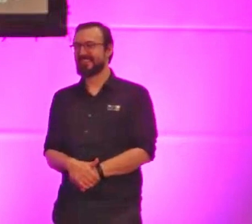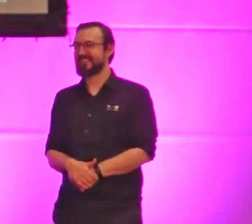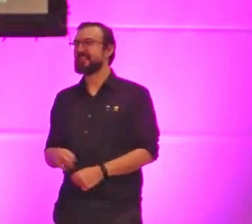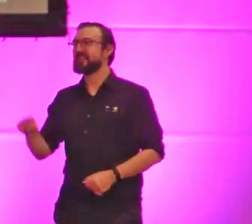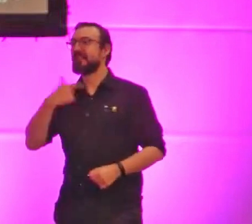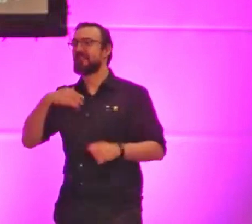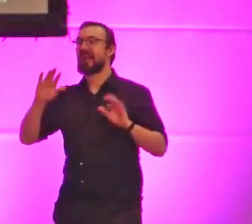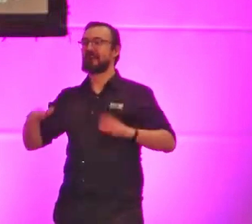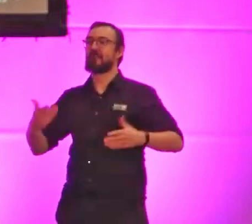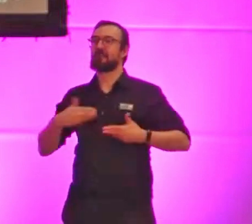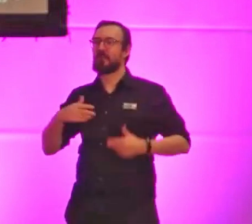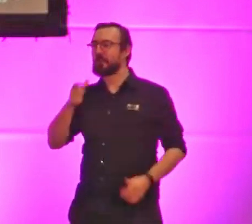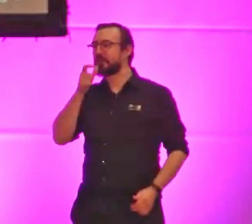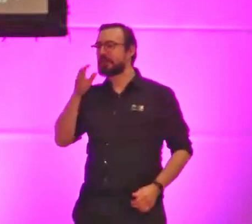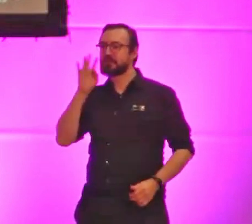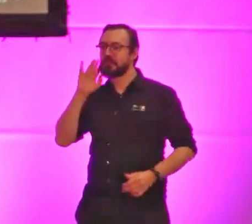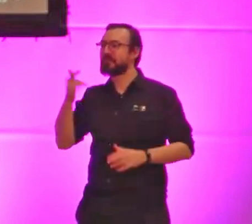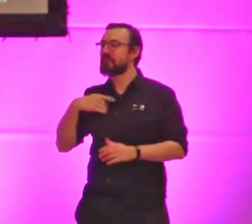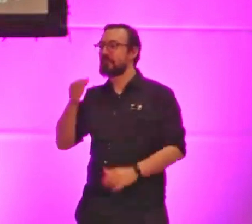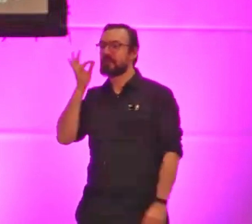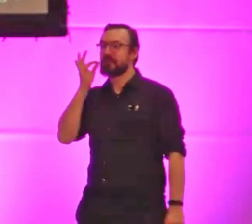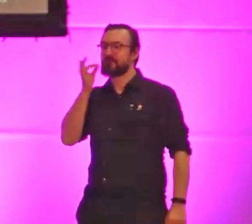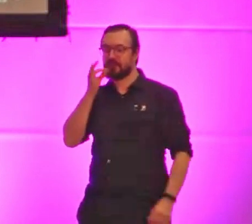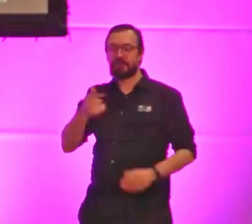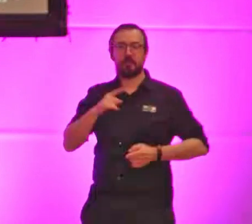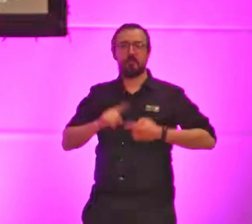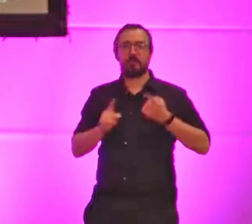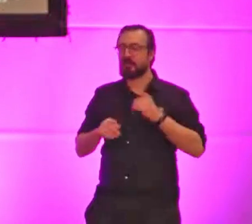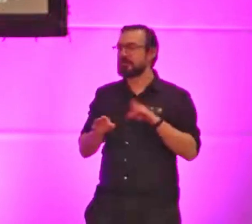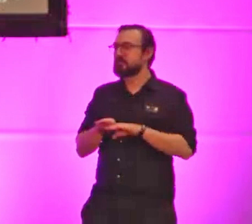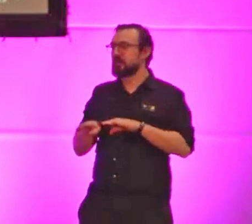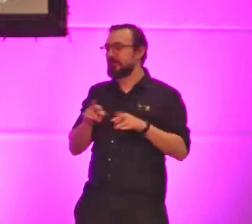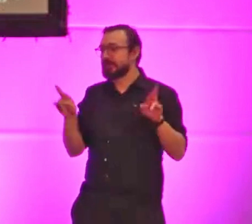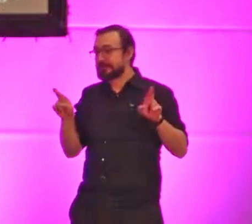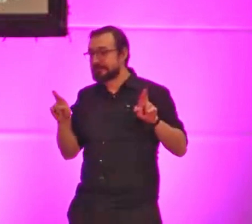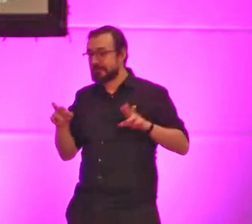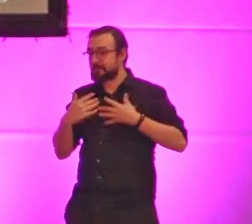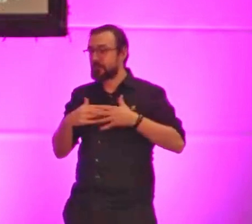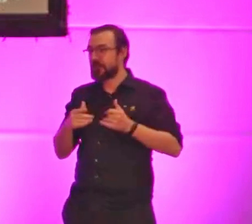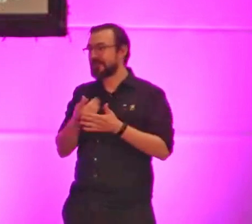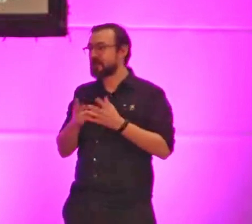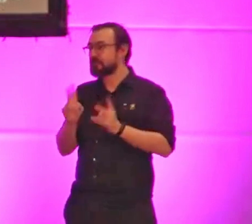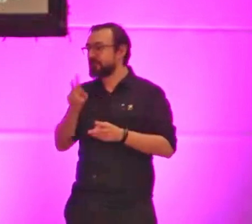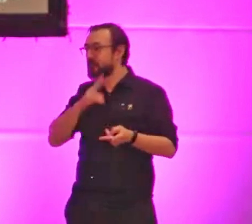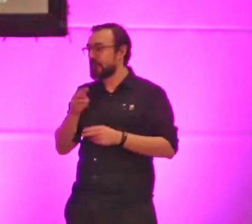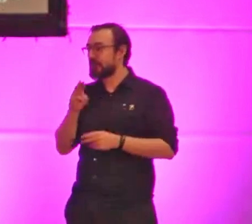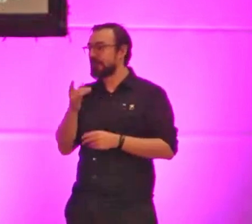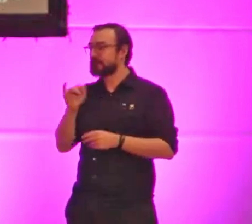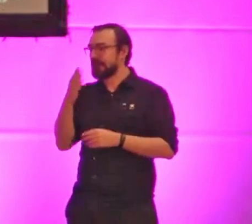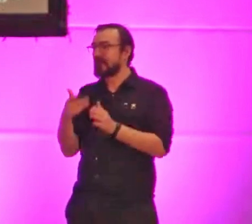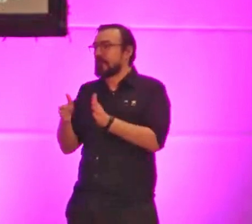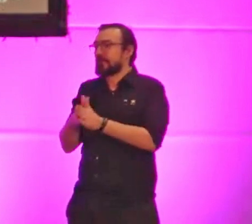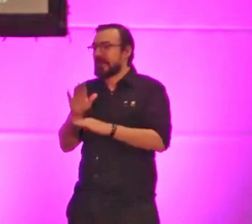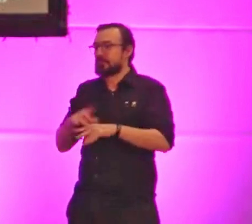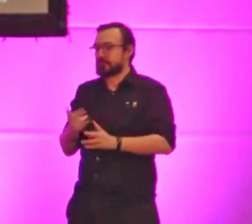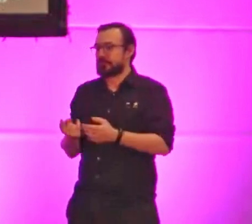Ja, nu har vi fått ljud här i våra myggor, så att vi börjar så smått och verkligen håller tummarna, för det är inte så vanligt att Magnus är med på de här tillställningarna,